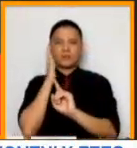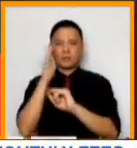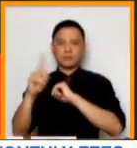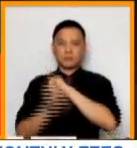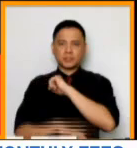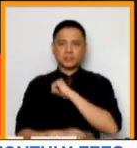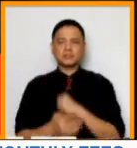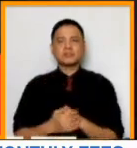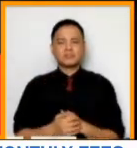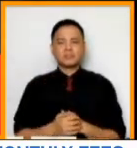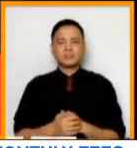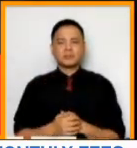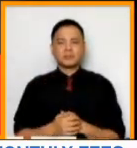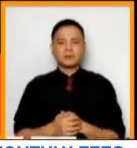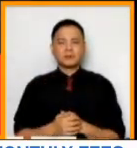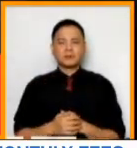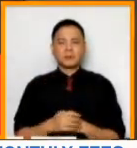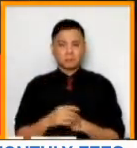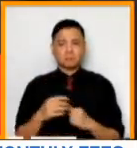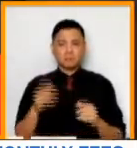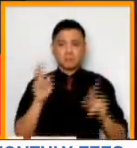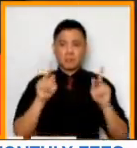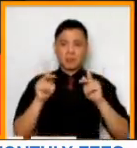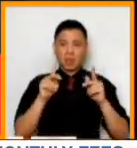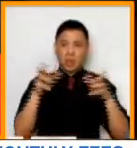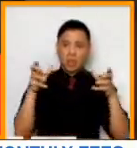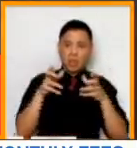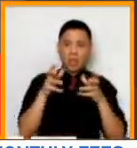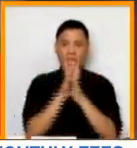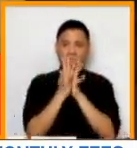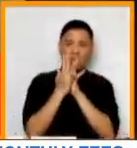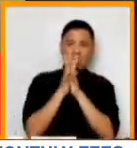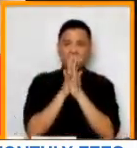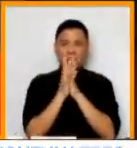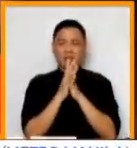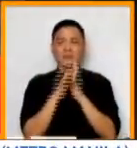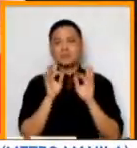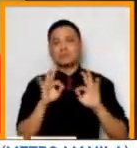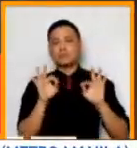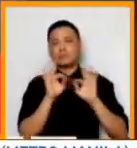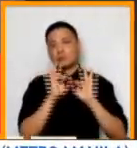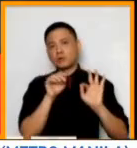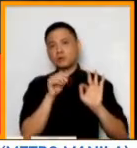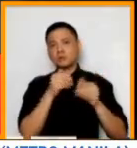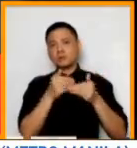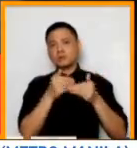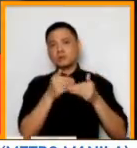noon kaya nagsiksikan ng mga tao, dapat daw napaghandaan ito ng mga establisimiento.